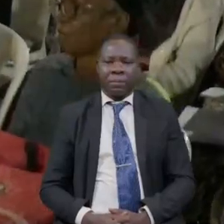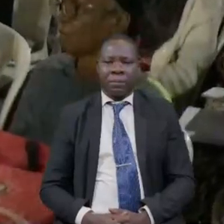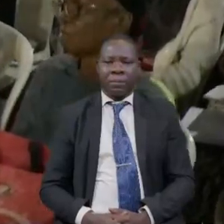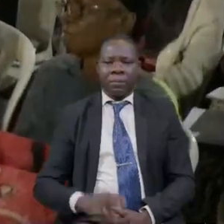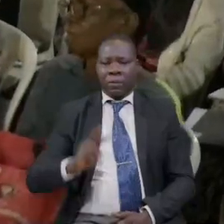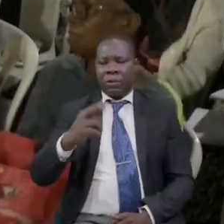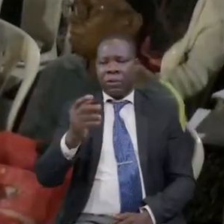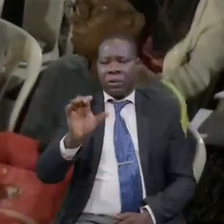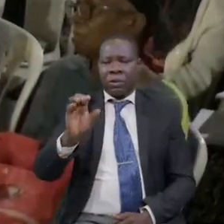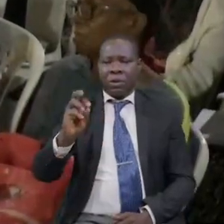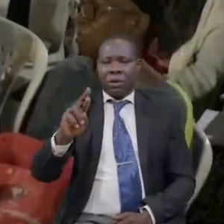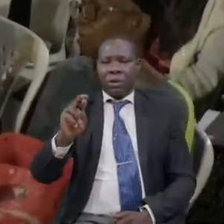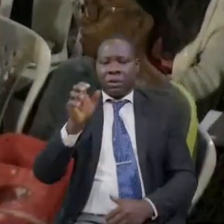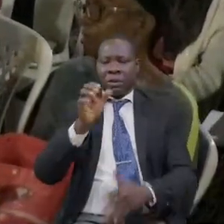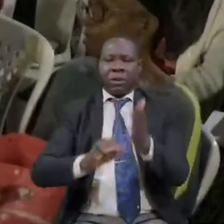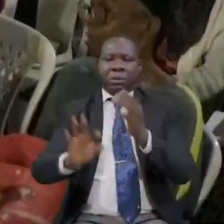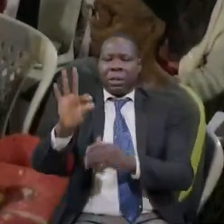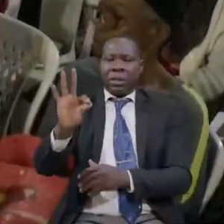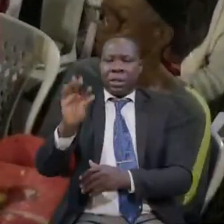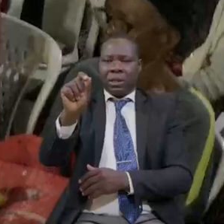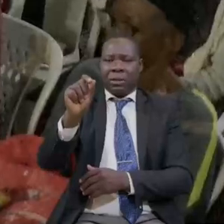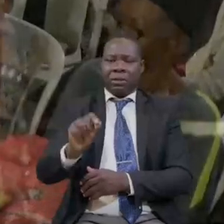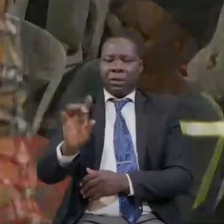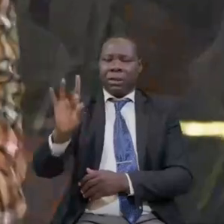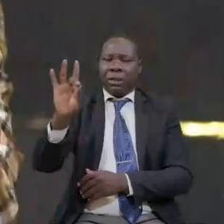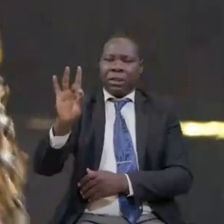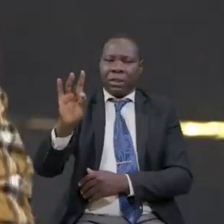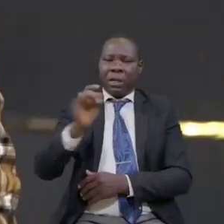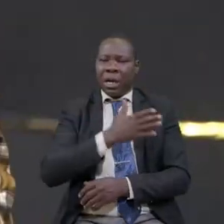2 Corinthiens 9, verset 8.